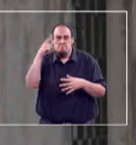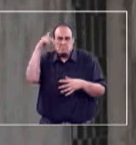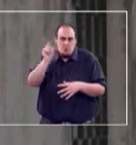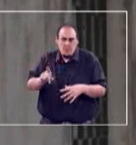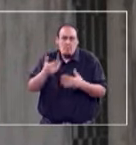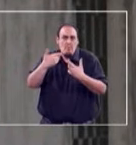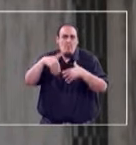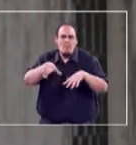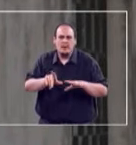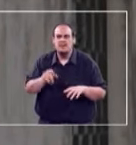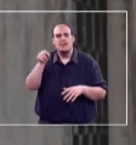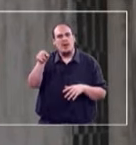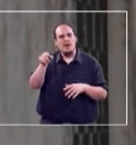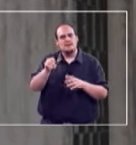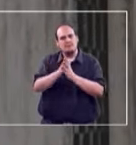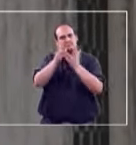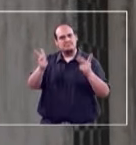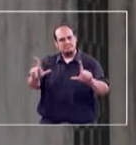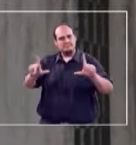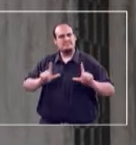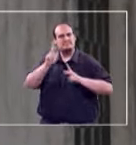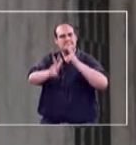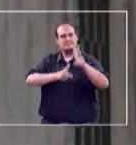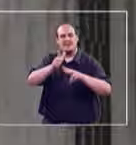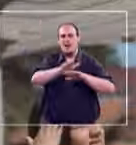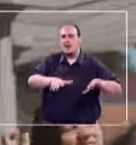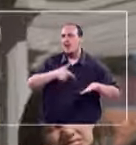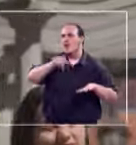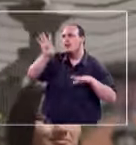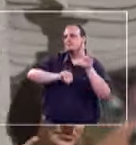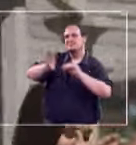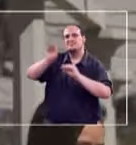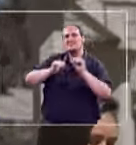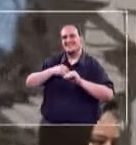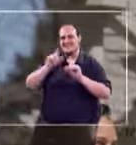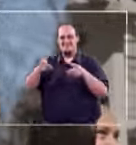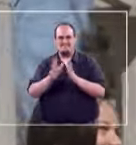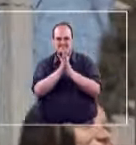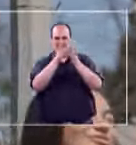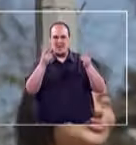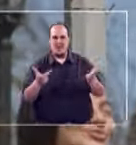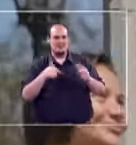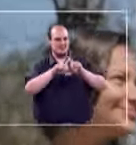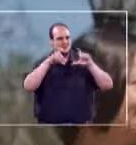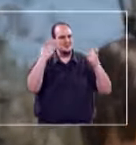Melanie ha compiuto 17 anni e frequenta ora una scuola mista per studenti affetti da deficienza uditiva e